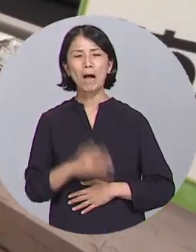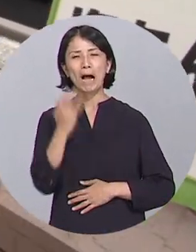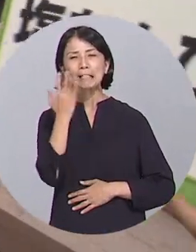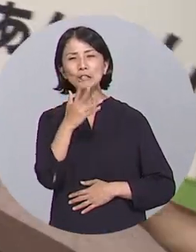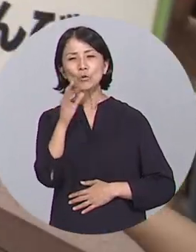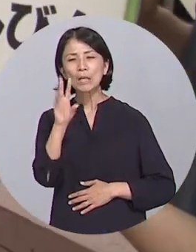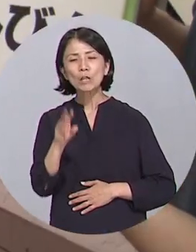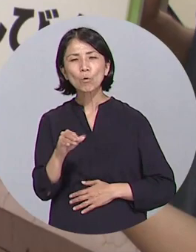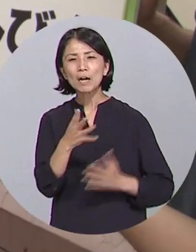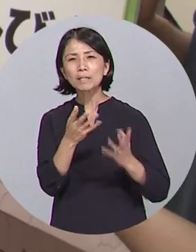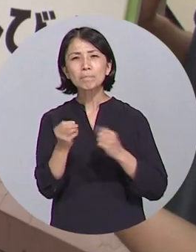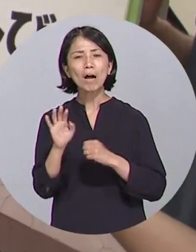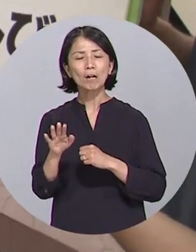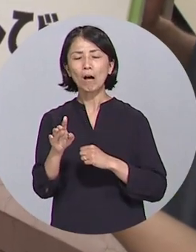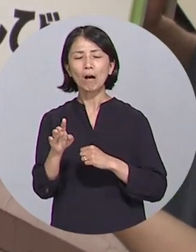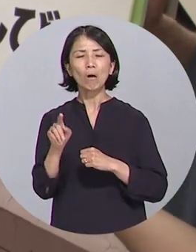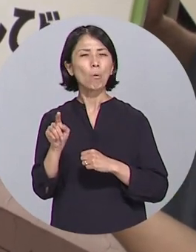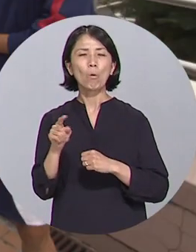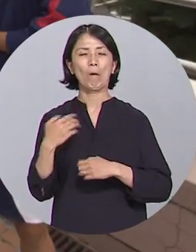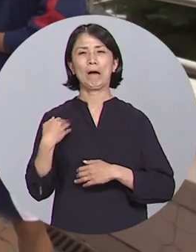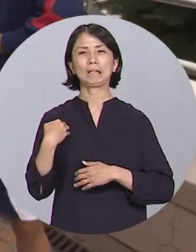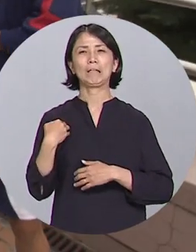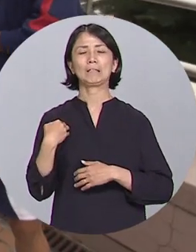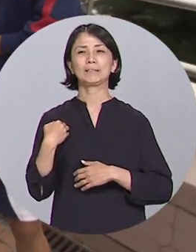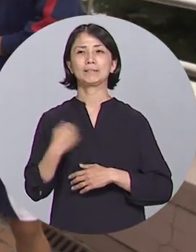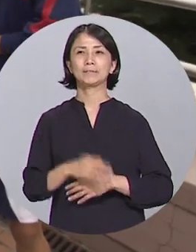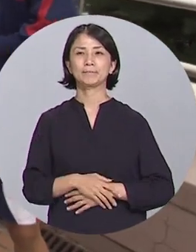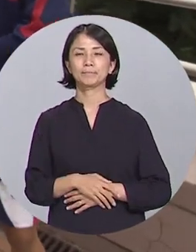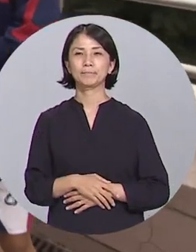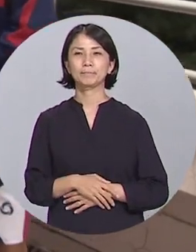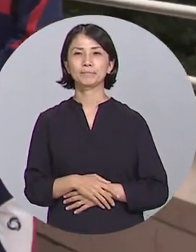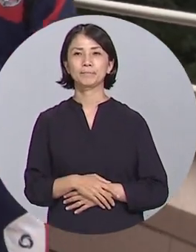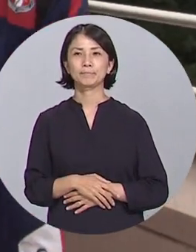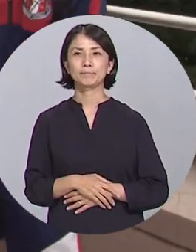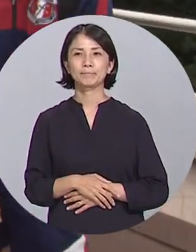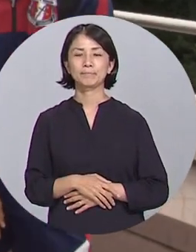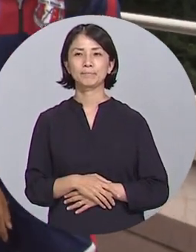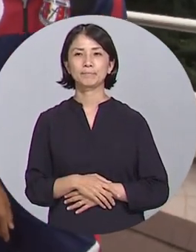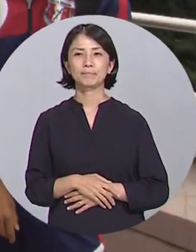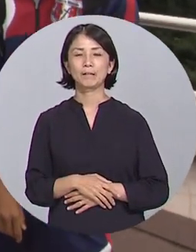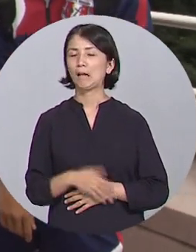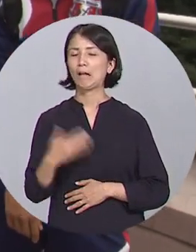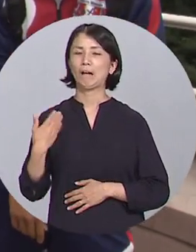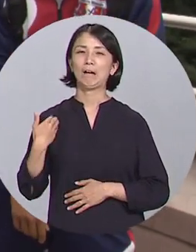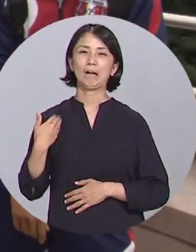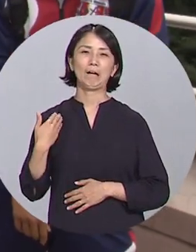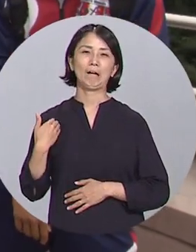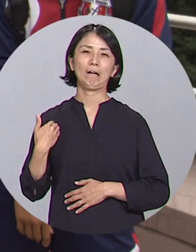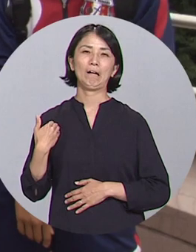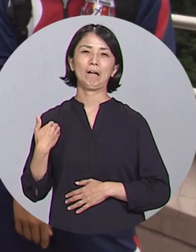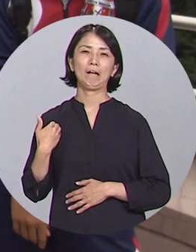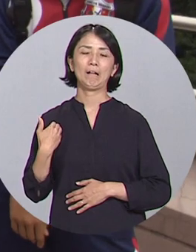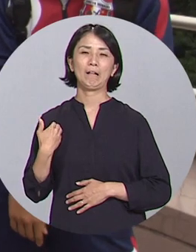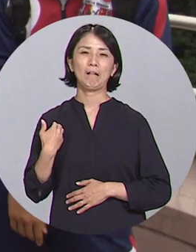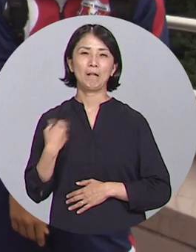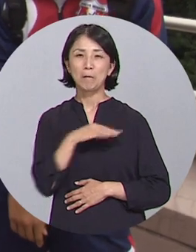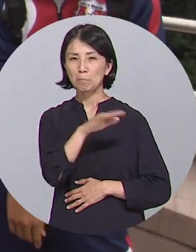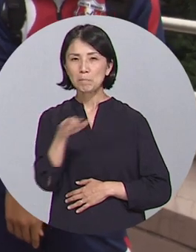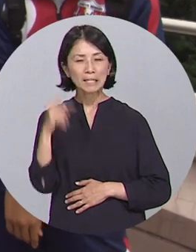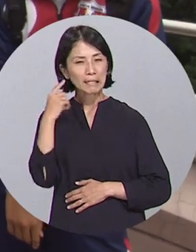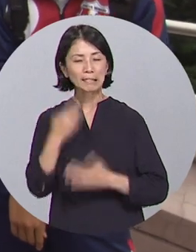んとかっていうのはいろいろあるけど、はい、わかんない。 ご存知ですか？ いや、 わかんない。誰も聞いた